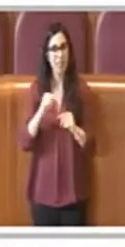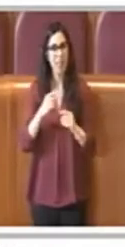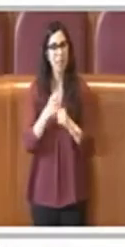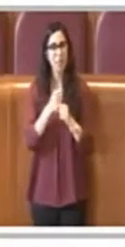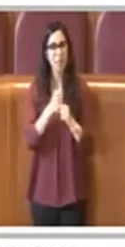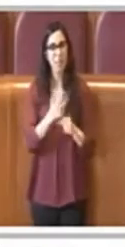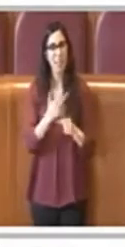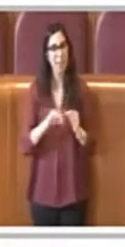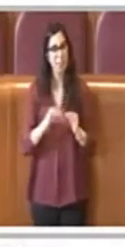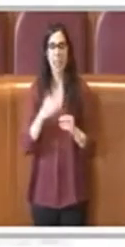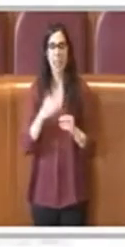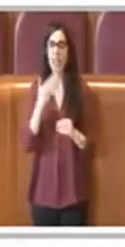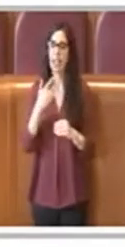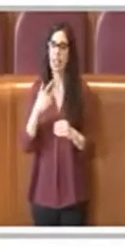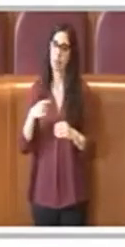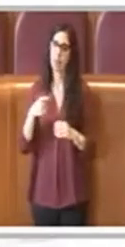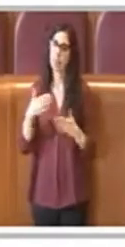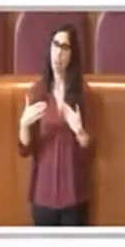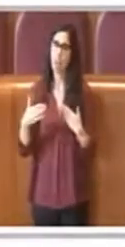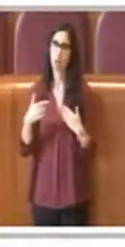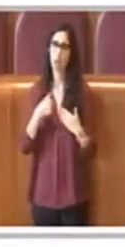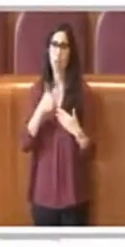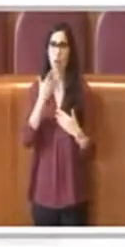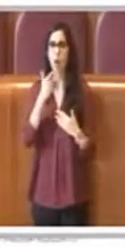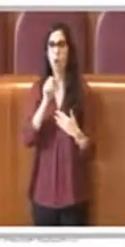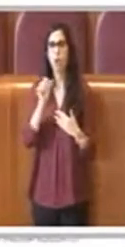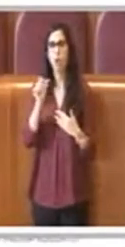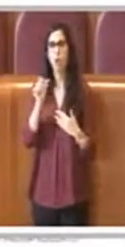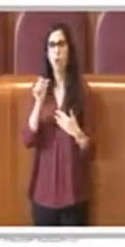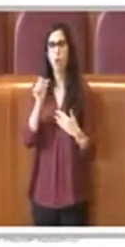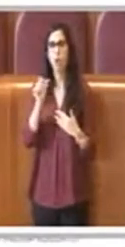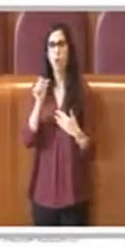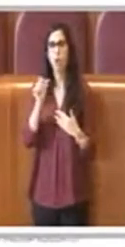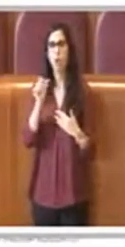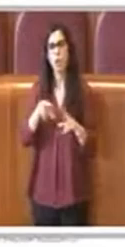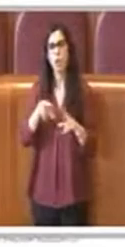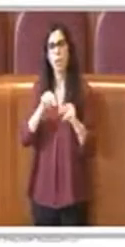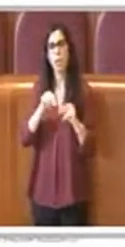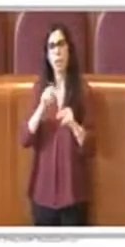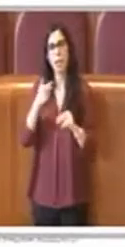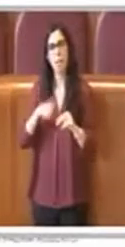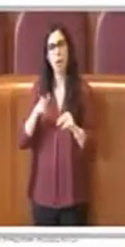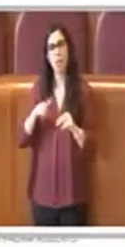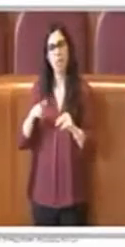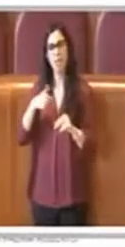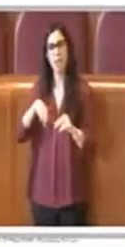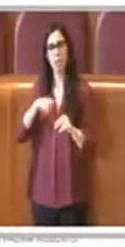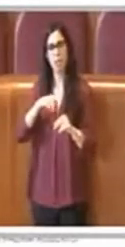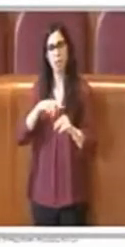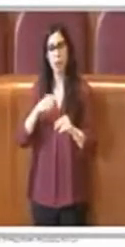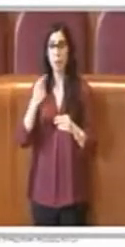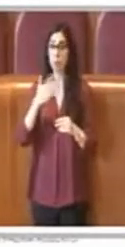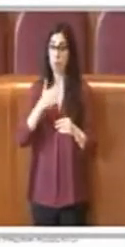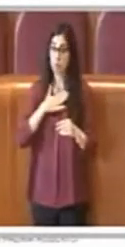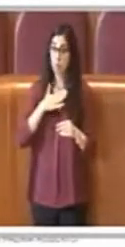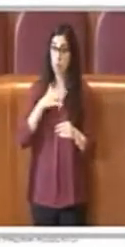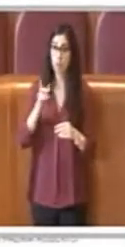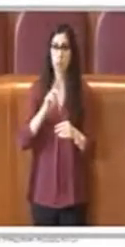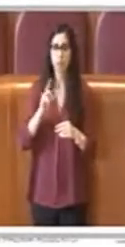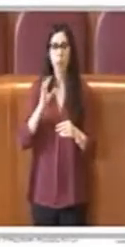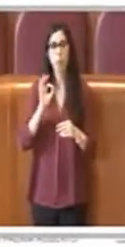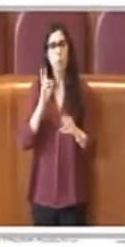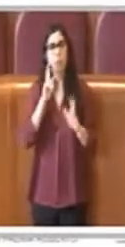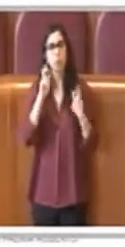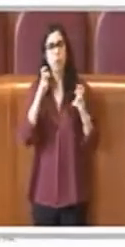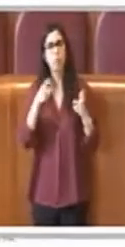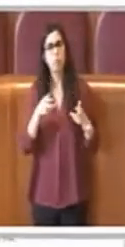Grazie Presidente, velocemente ci tengo solo a ribadire le motivazioni, ma questo non tanto per me, quanto per lo